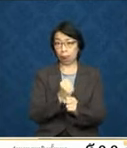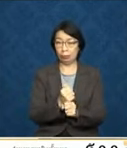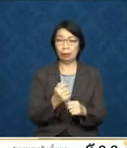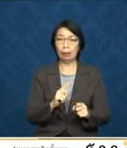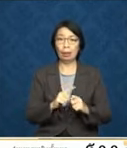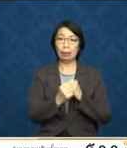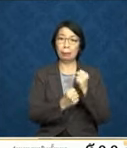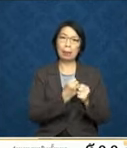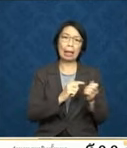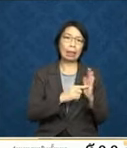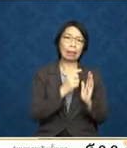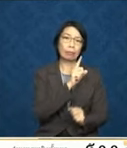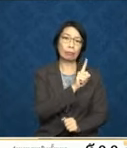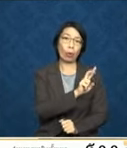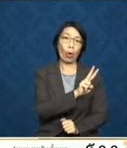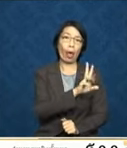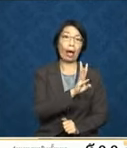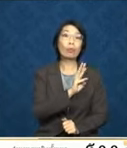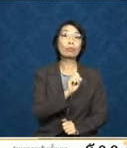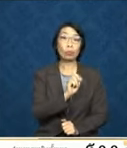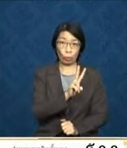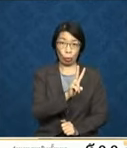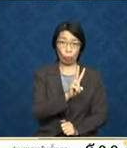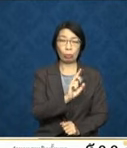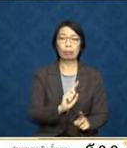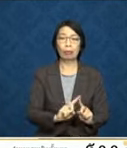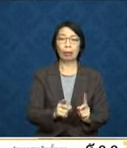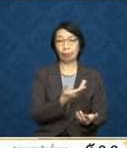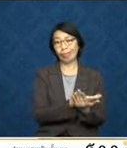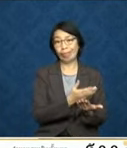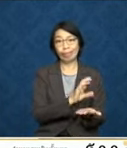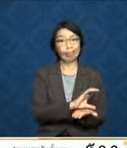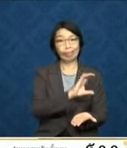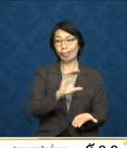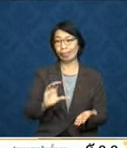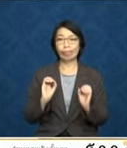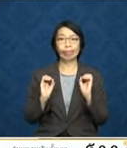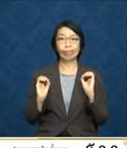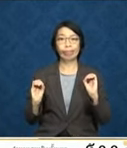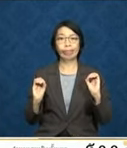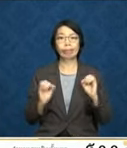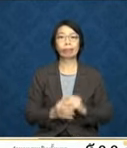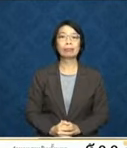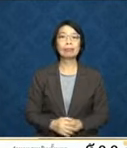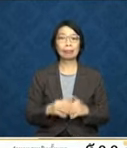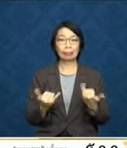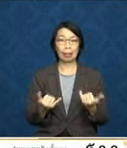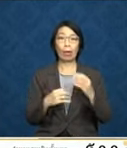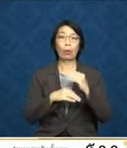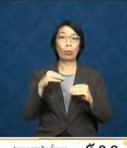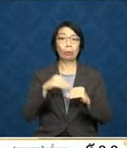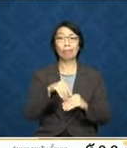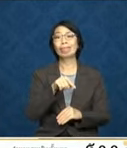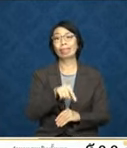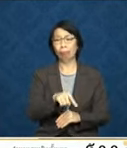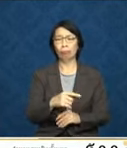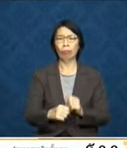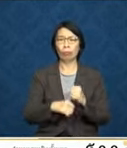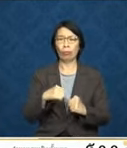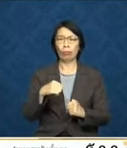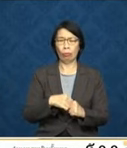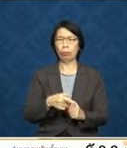าณ2562แต่ไม่ได้รับการจัดสรรงบประมาณแต่อย่างใดและโครงการดังกล่าวก็อยู่ในการพิจ